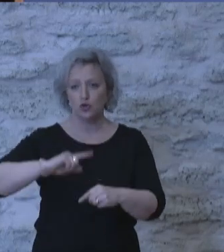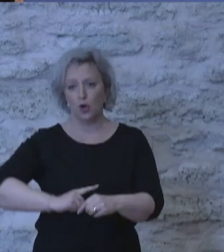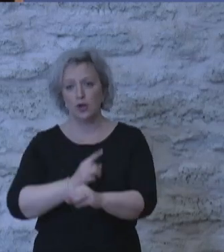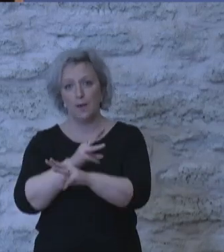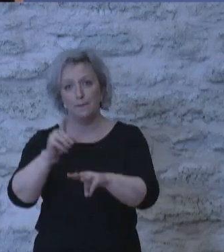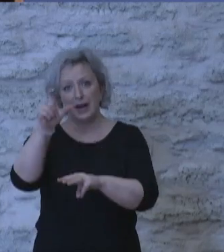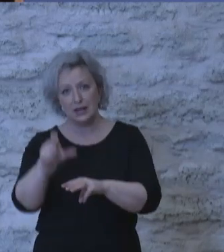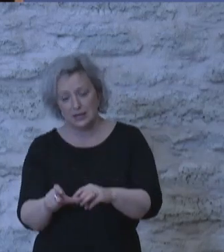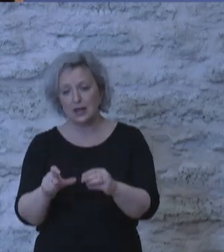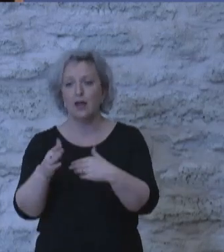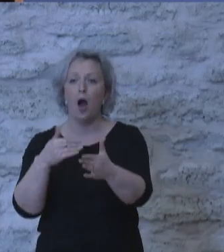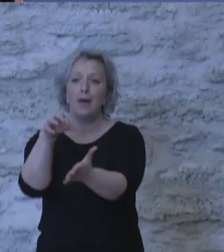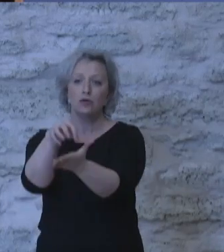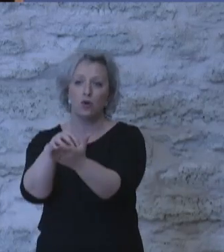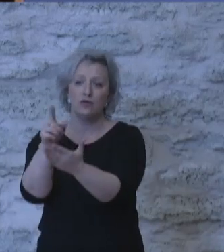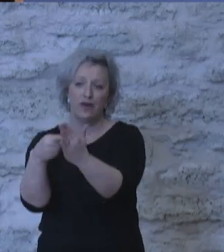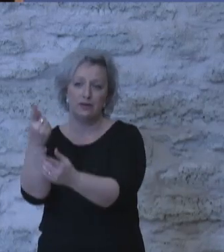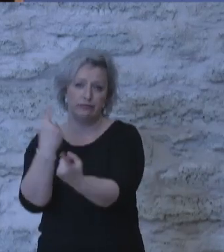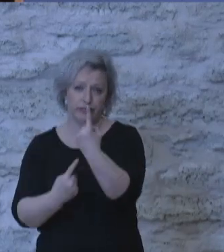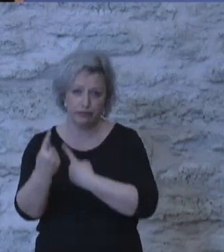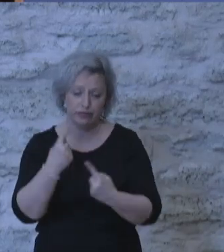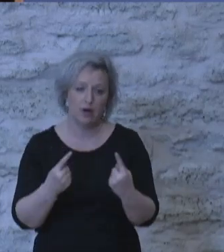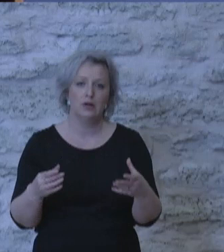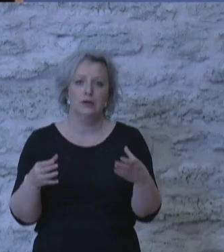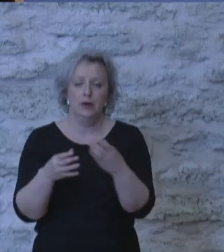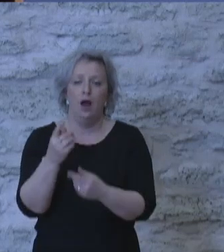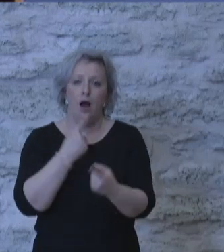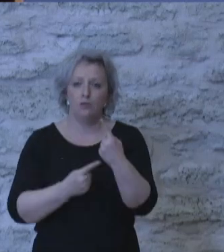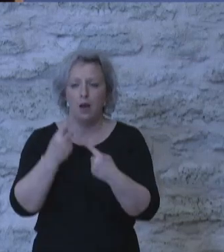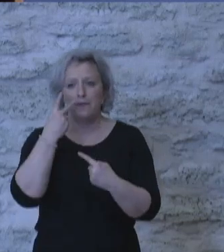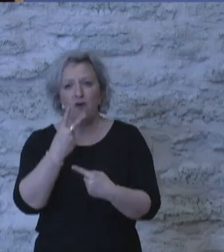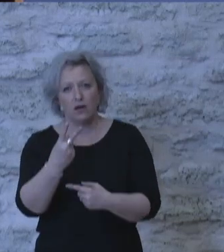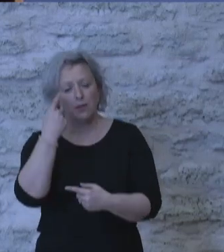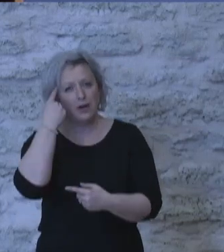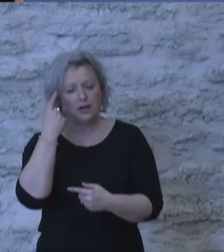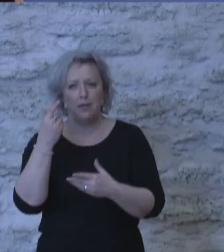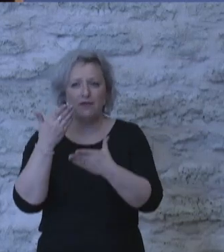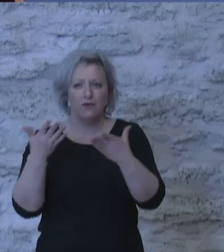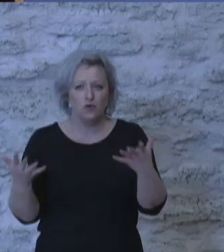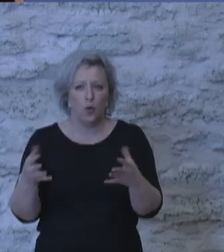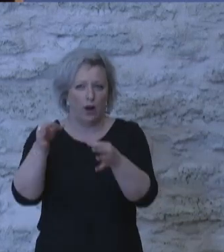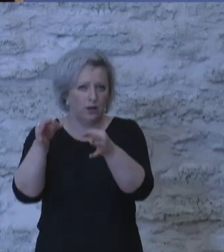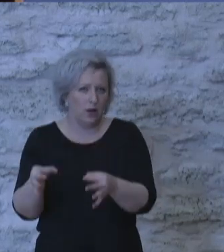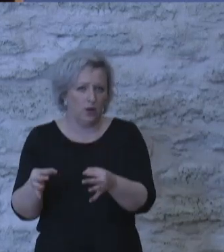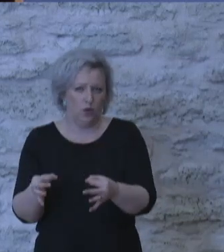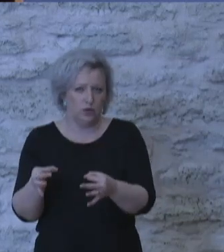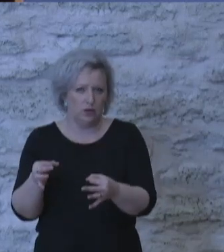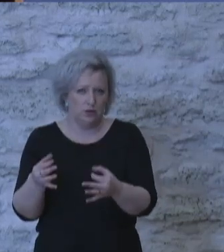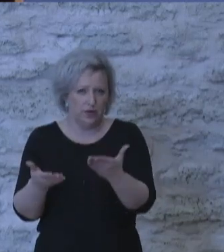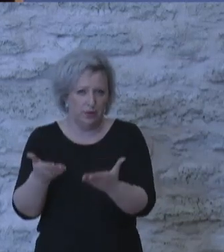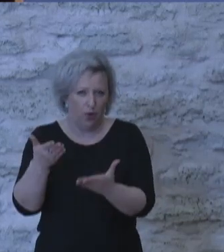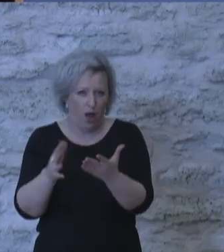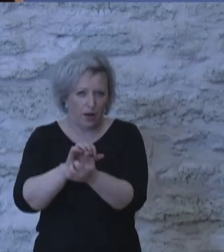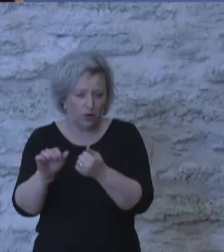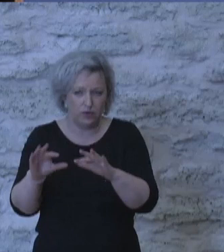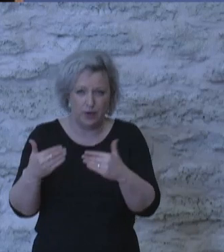sootsiaalministriga, ametkonnaga ja vaadata üle, kas siin on, kas see on liiga laialdana, nagu te ütlete, aga see, et see peab olema nüüd igal juhul